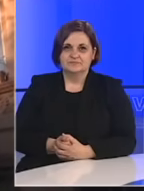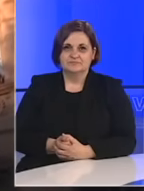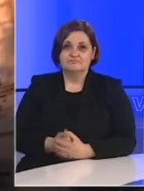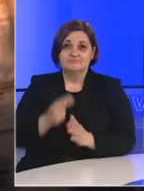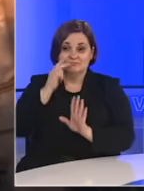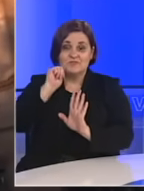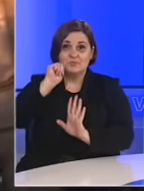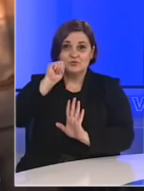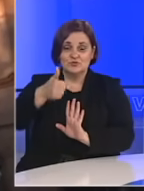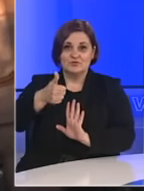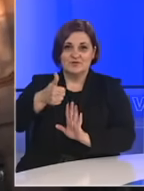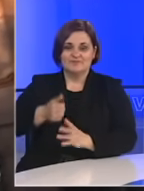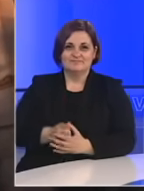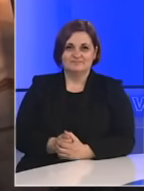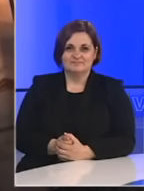Vidimo se sutra.